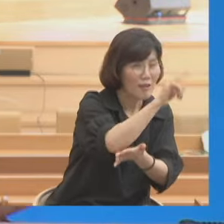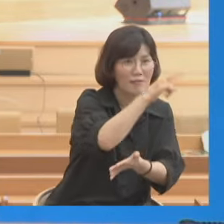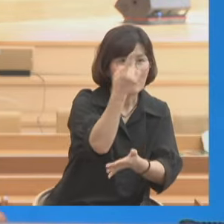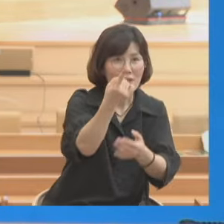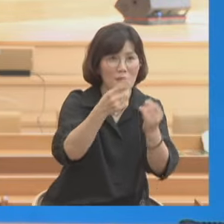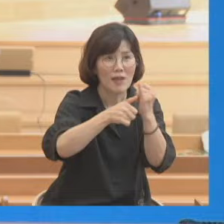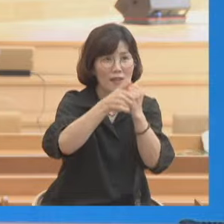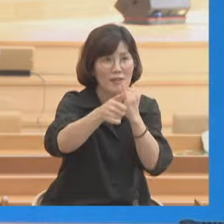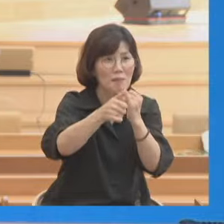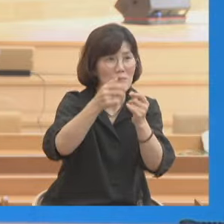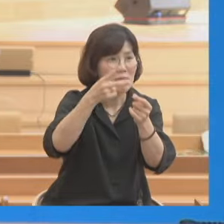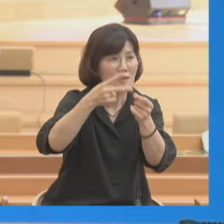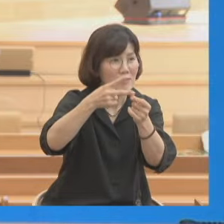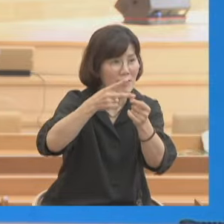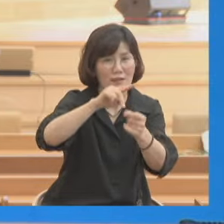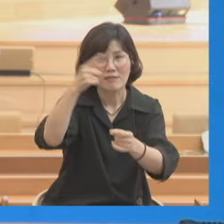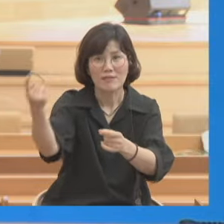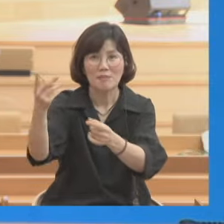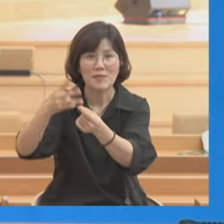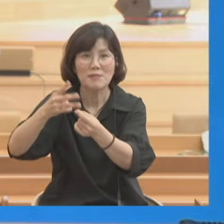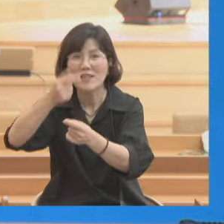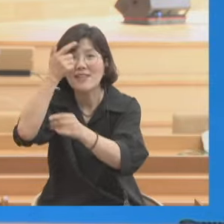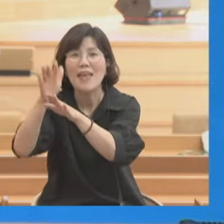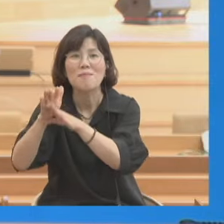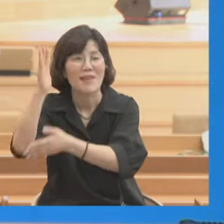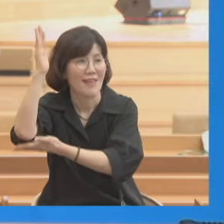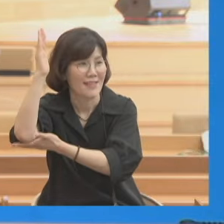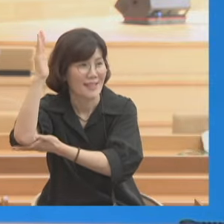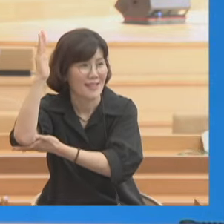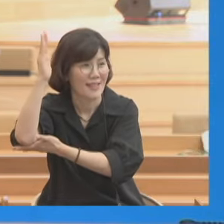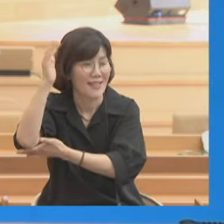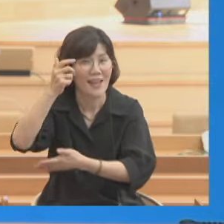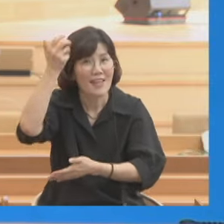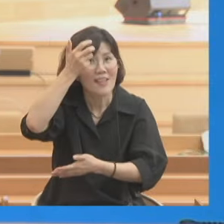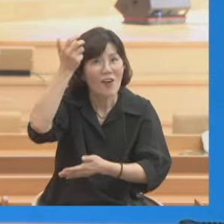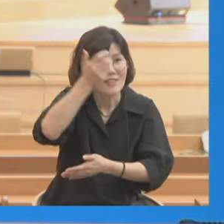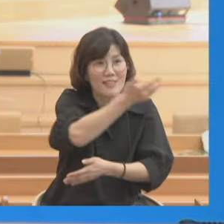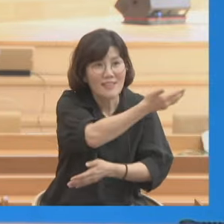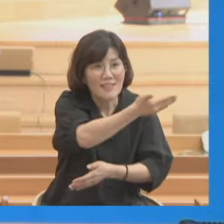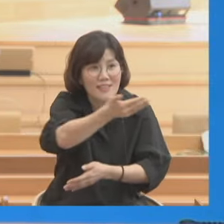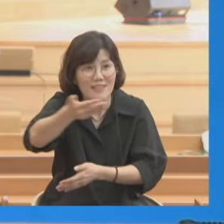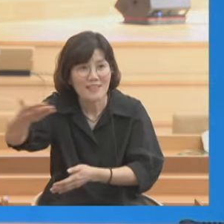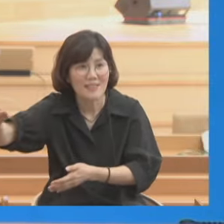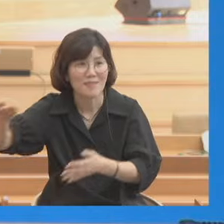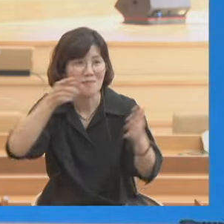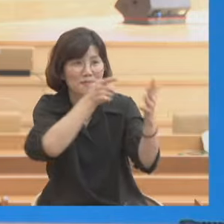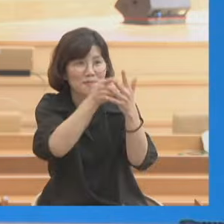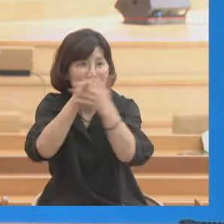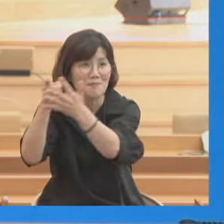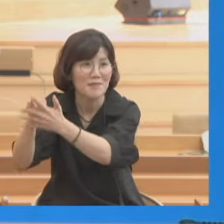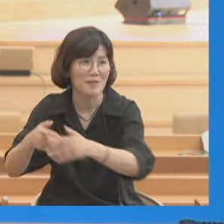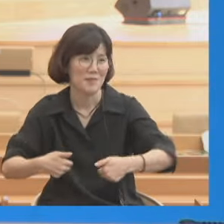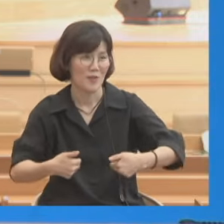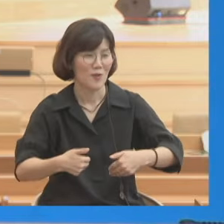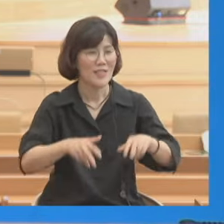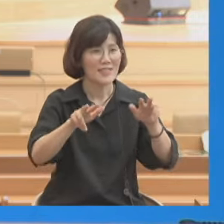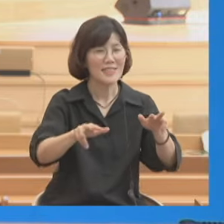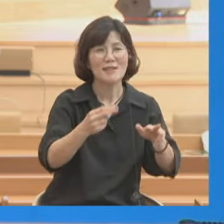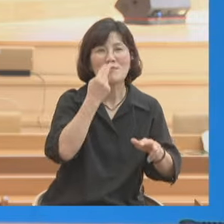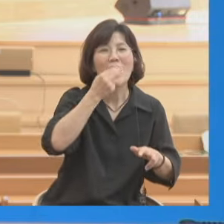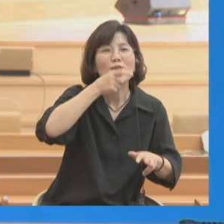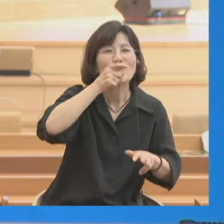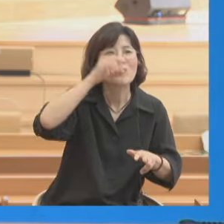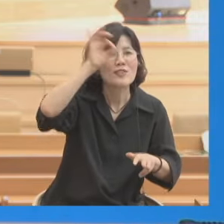꺼내다가 지금 예배 얘기를 합니다. 근데 이 영적인 흐름을 알아야 돼요? 지금 어디에서 진짜 생수를